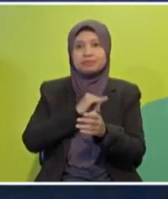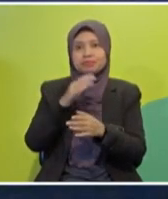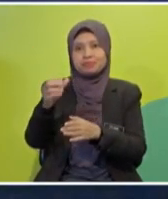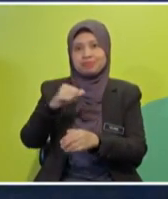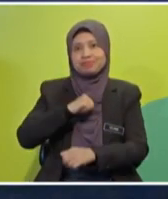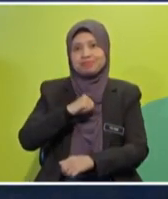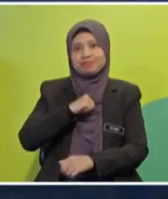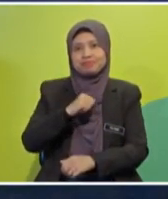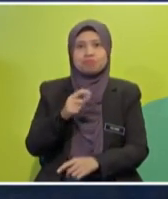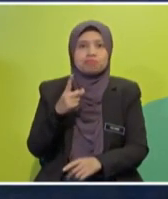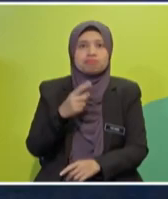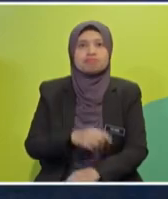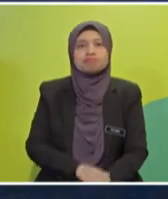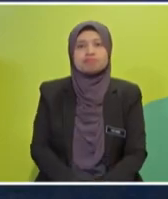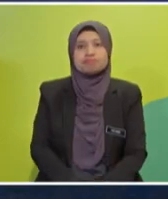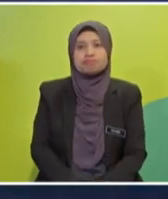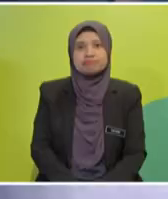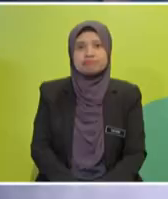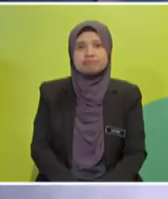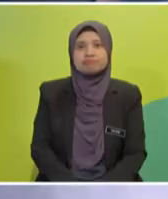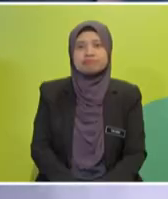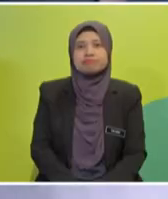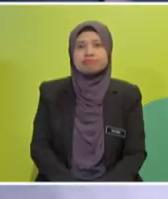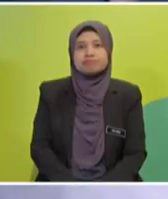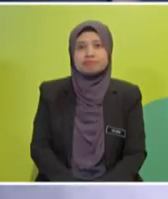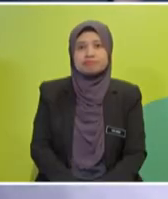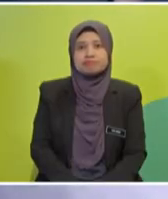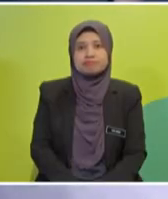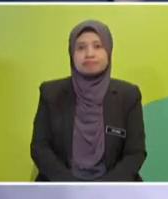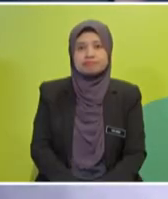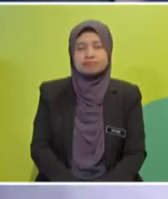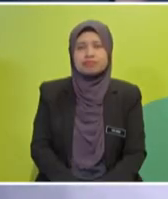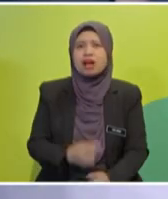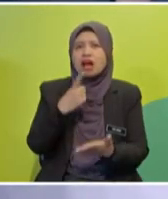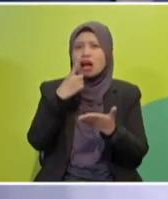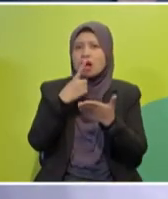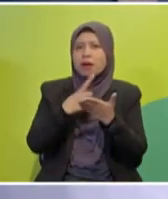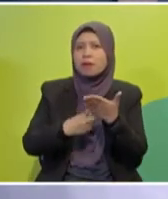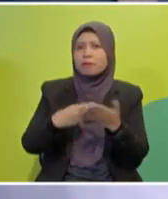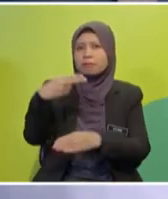Hai. Apalah Kimi ni? Hadas besar.